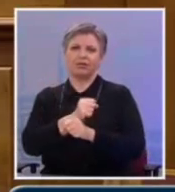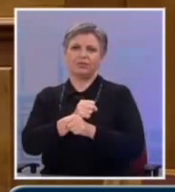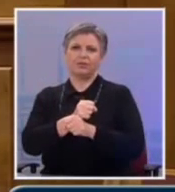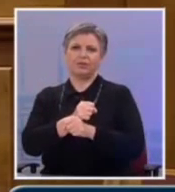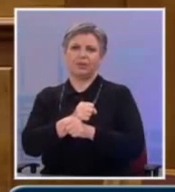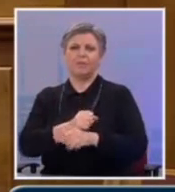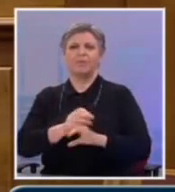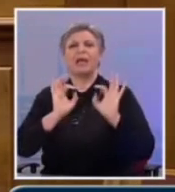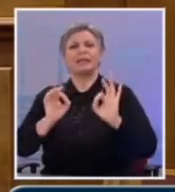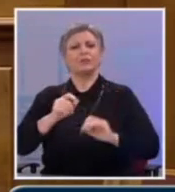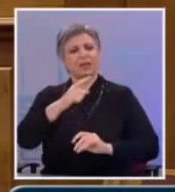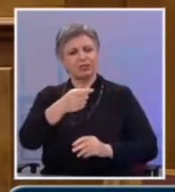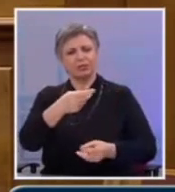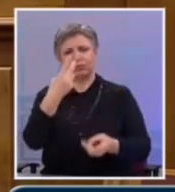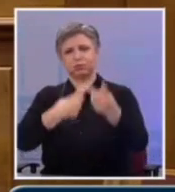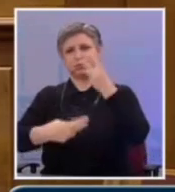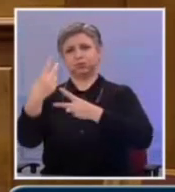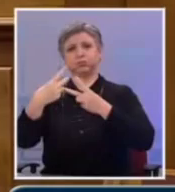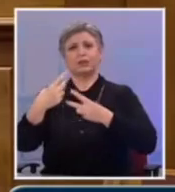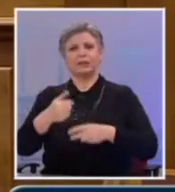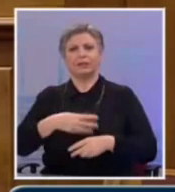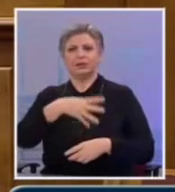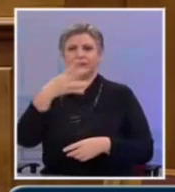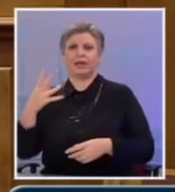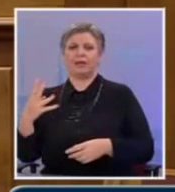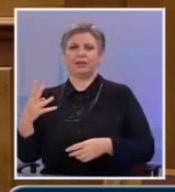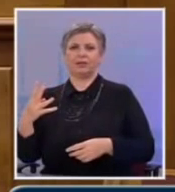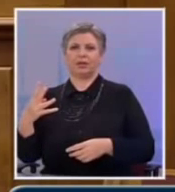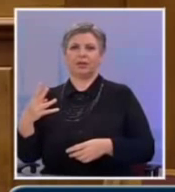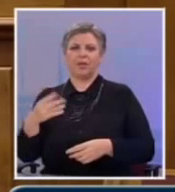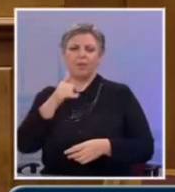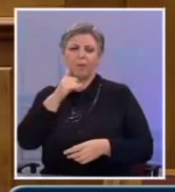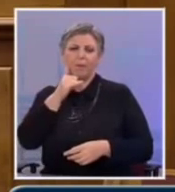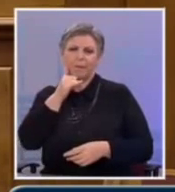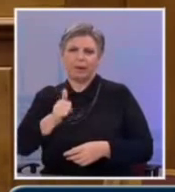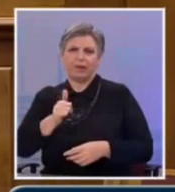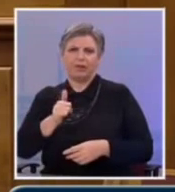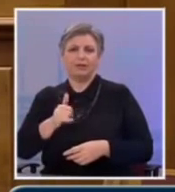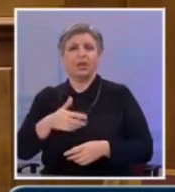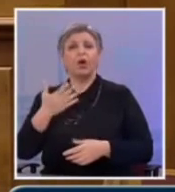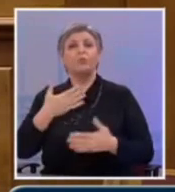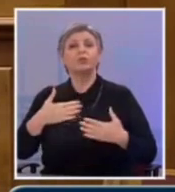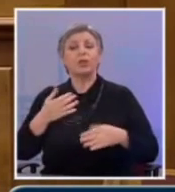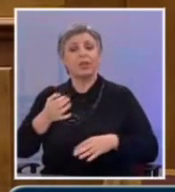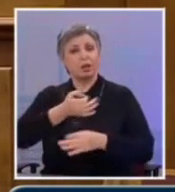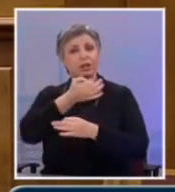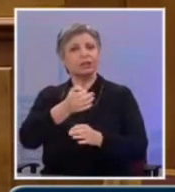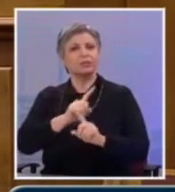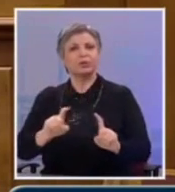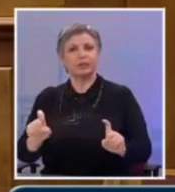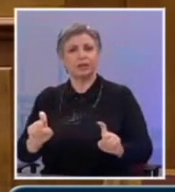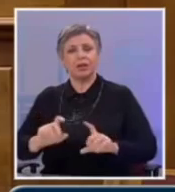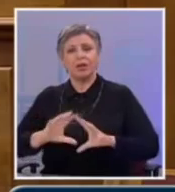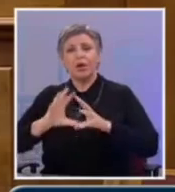εσείς μονίμως το ΣΥΡΙΖΑ, θέλω να σας θυμίσω ότι όλα τα κόμματα της δημοκρατικής